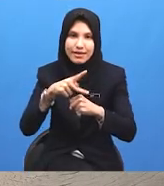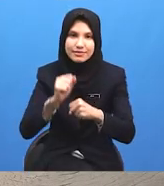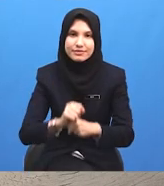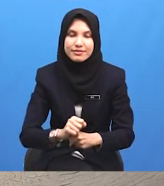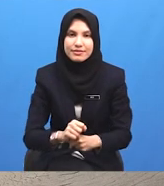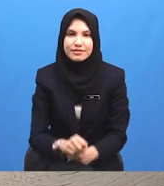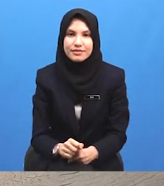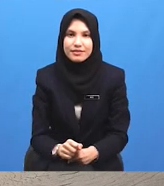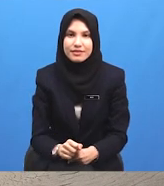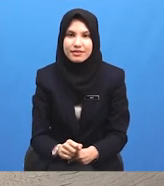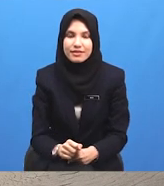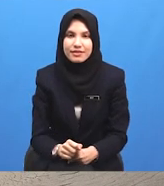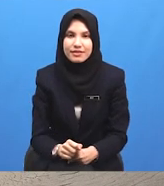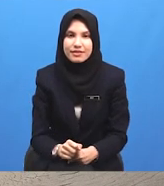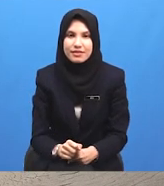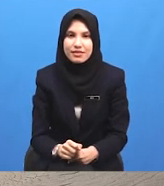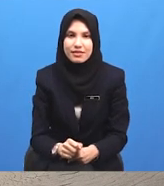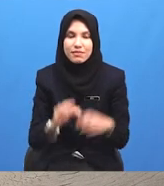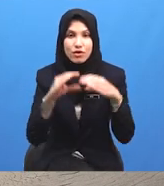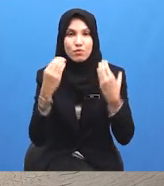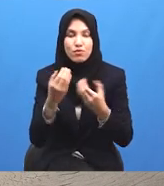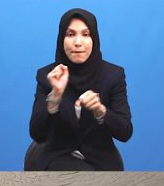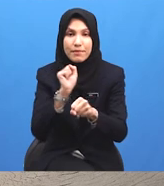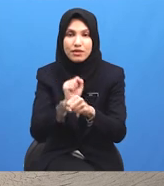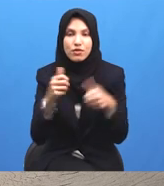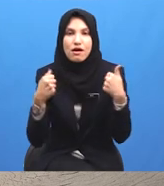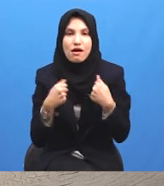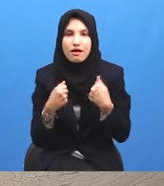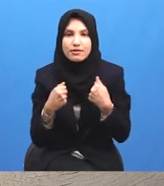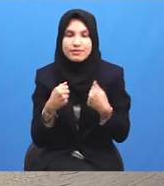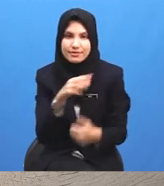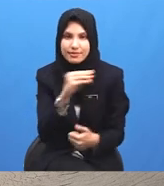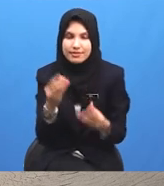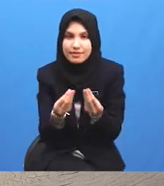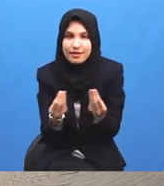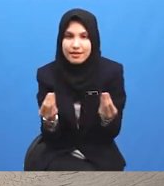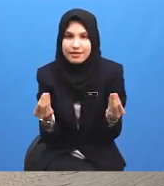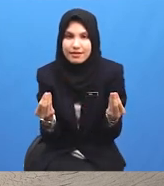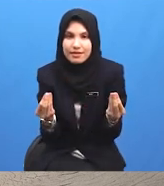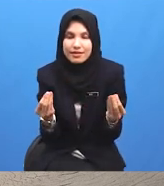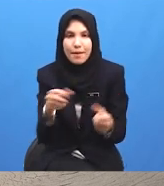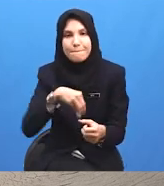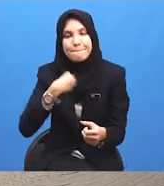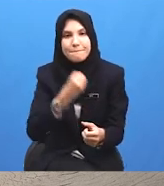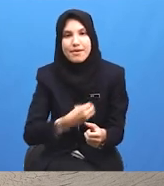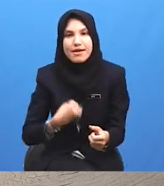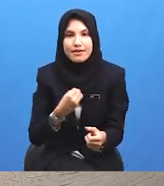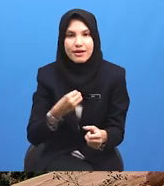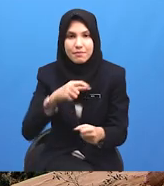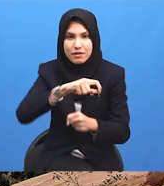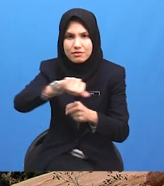merujuk kepada kumpulan batu, ais dan tanah yang beredar mengelilingi